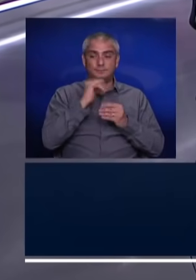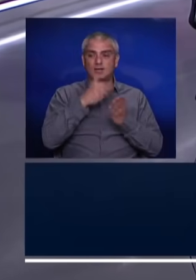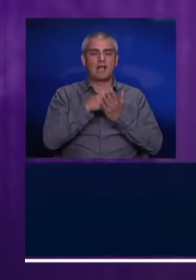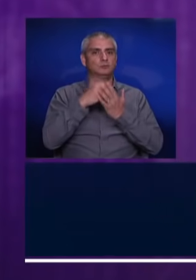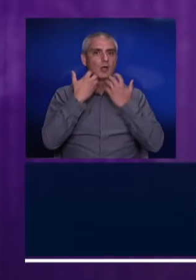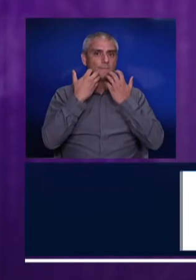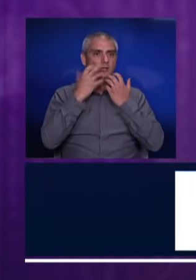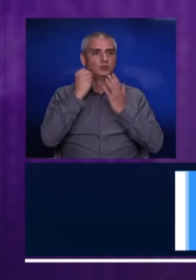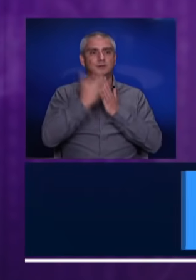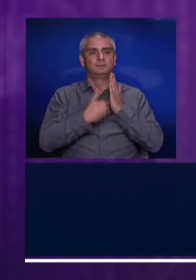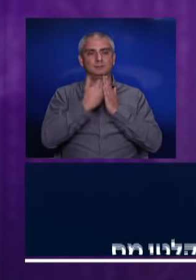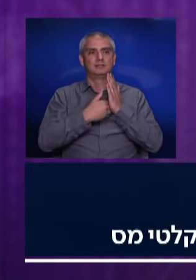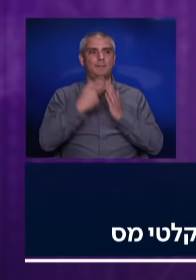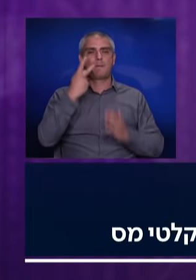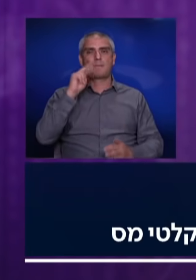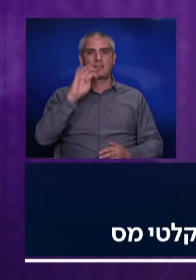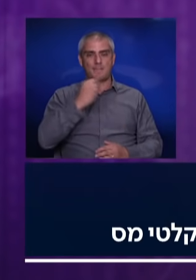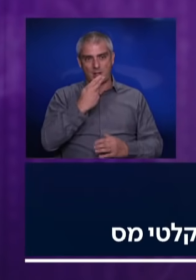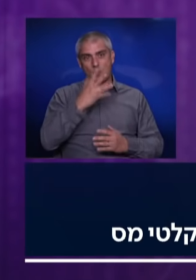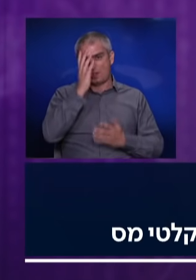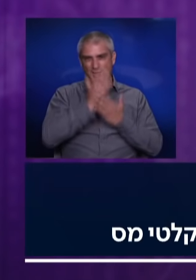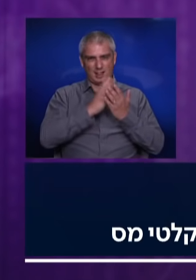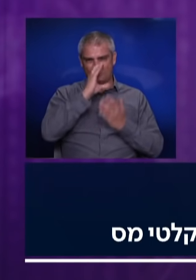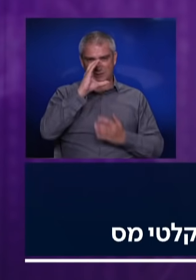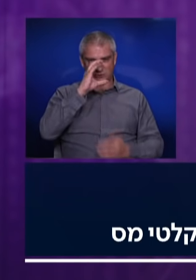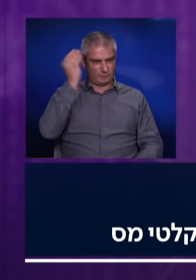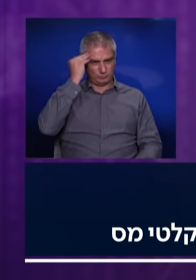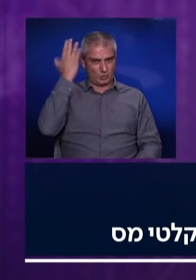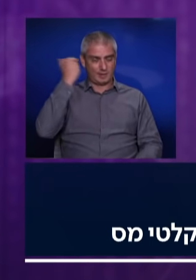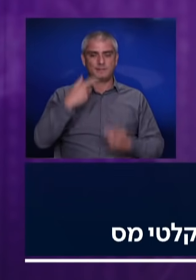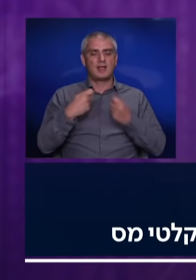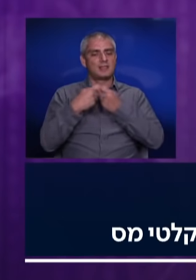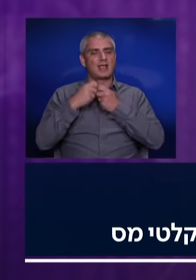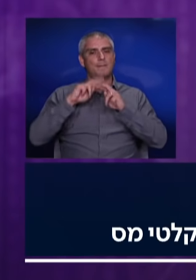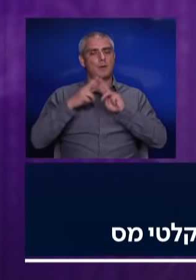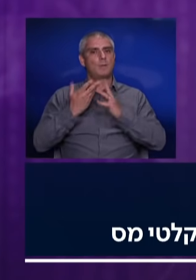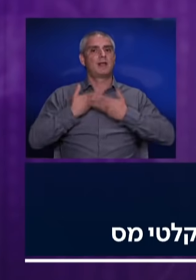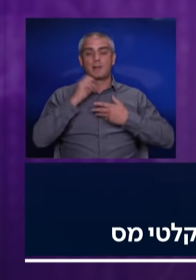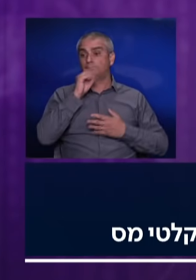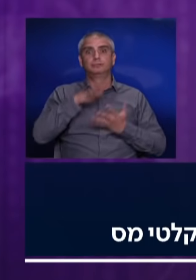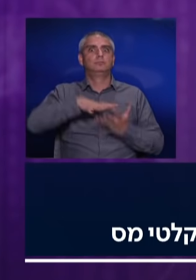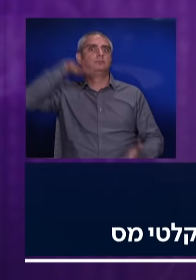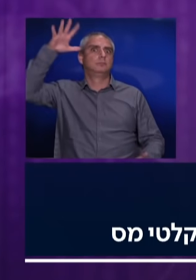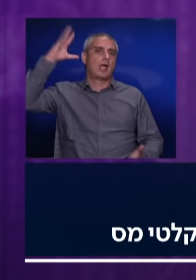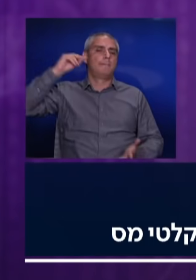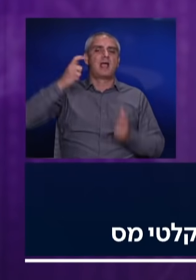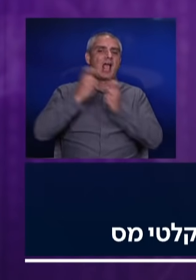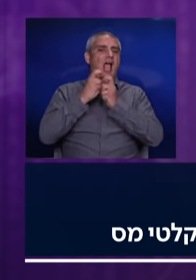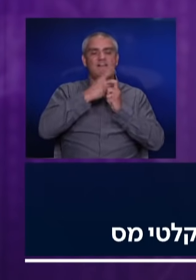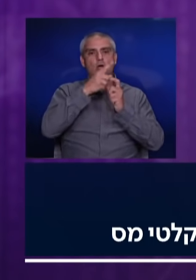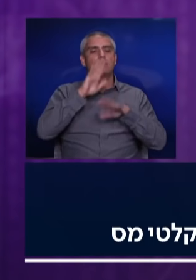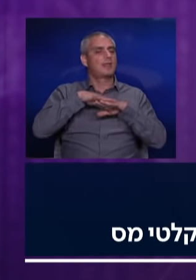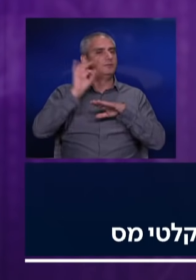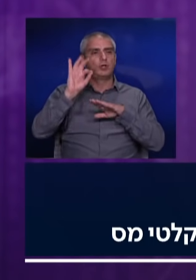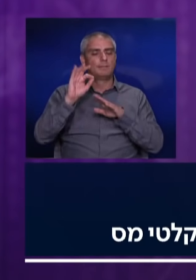פרשת מסמכי פנמה, אולי חלק מהצופים זוכרים. ארגון תחקירים בינלאומי קיבל הדלפת ענק מחברות שהתפקיד שלהם